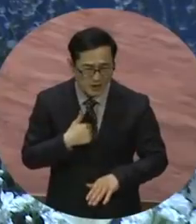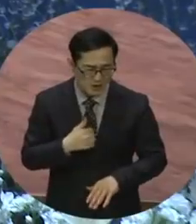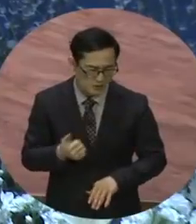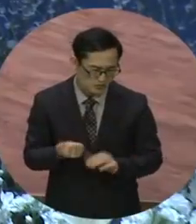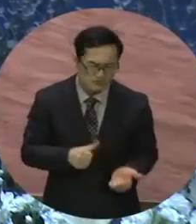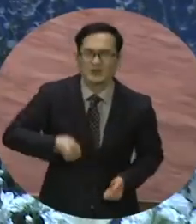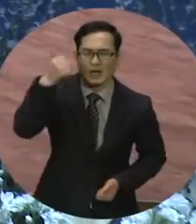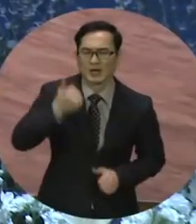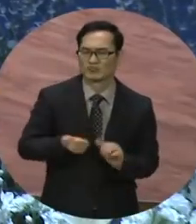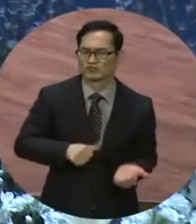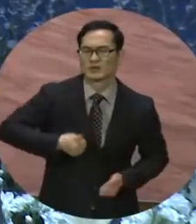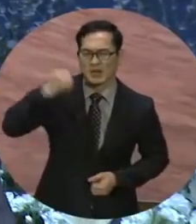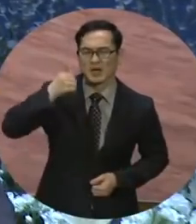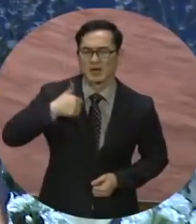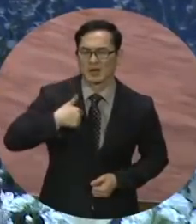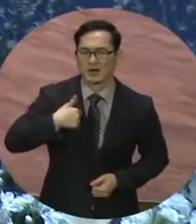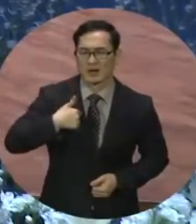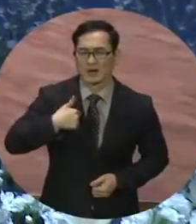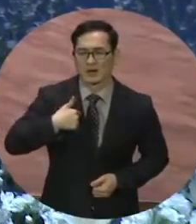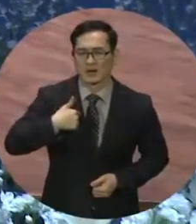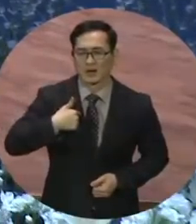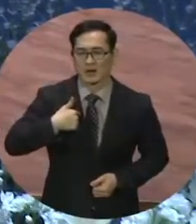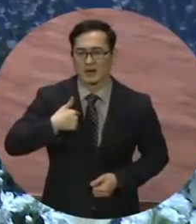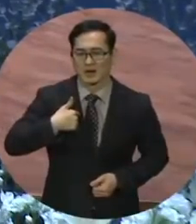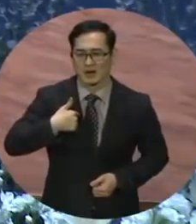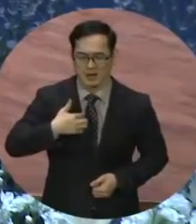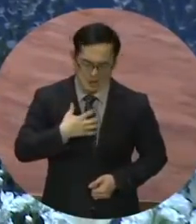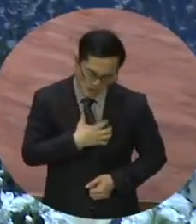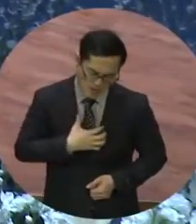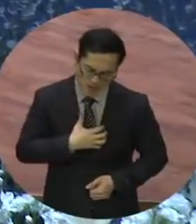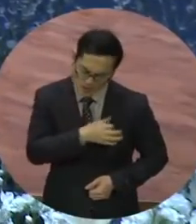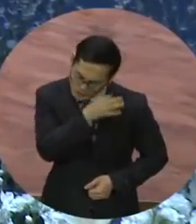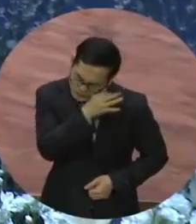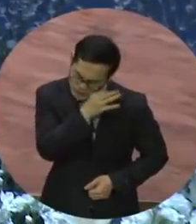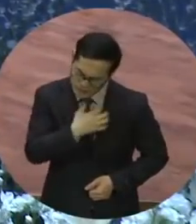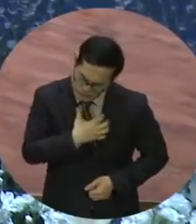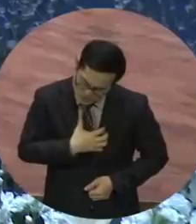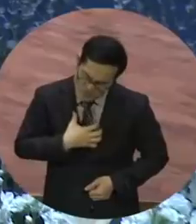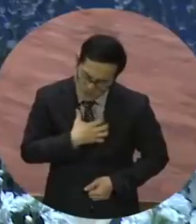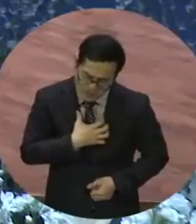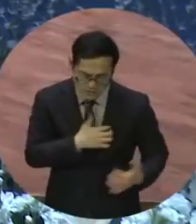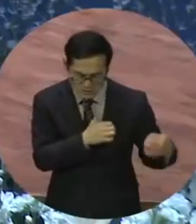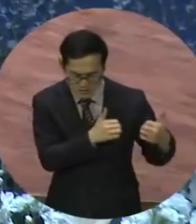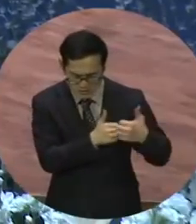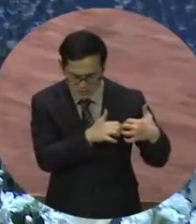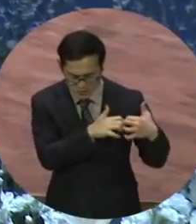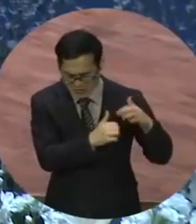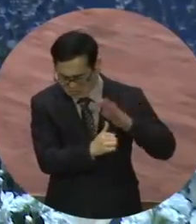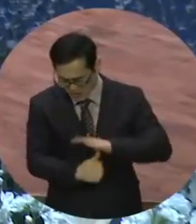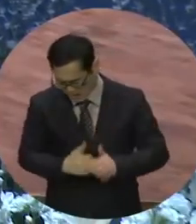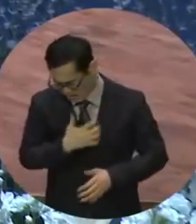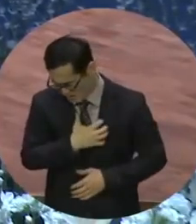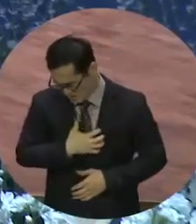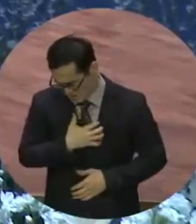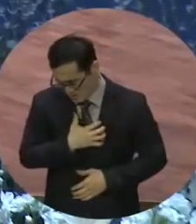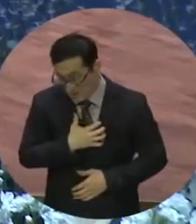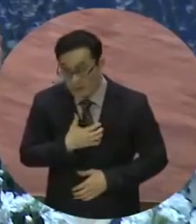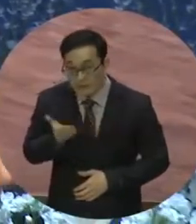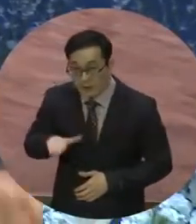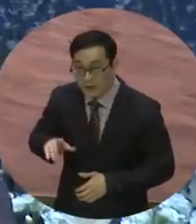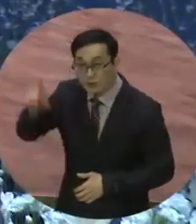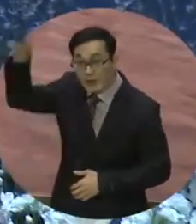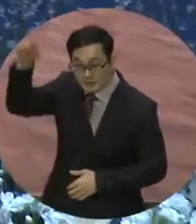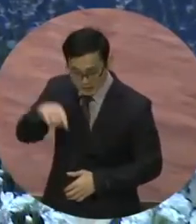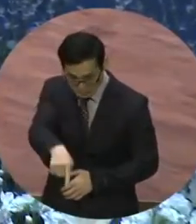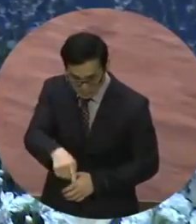거예요. 가뜩이나 참을 수 없는 수치감 속에 빠져 있는 이 사람에게 더 이상